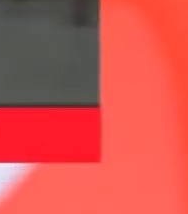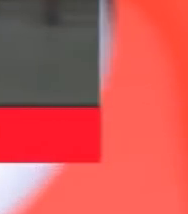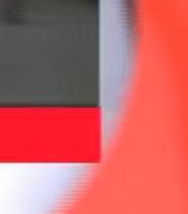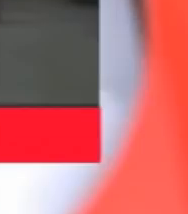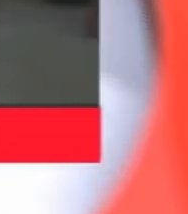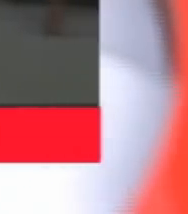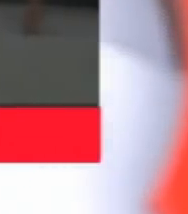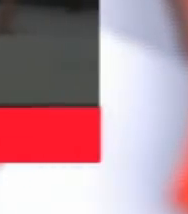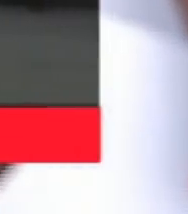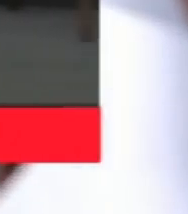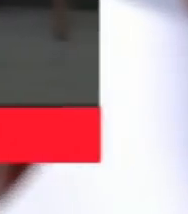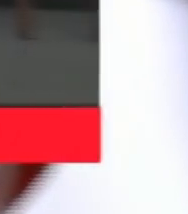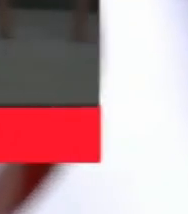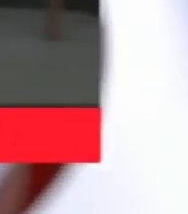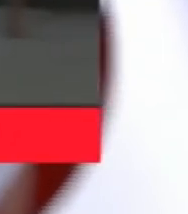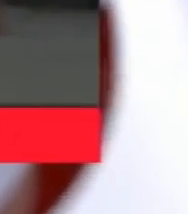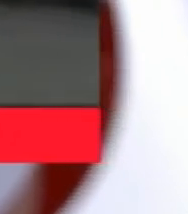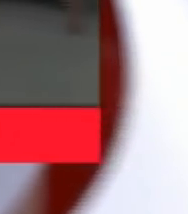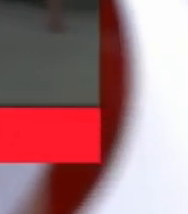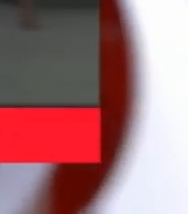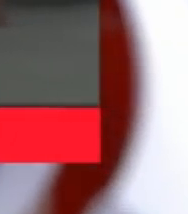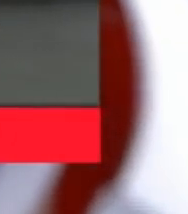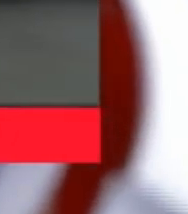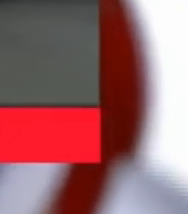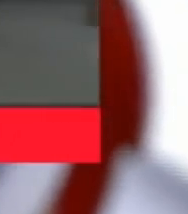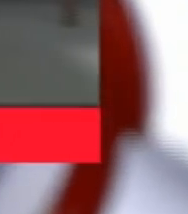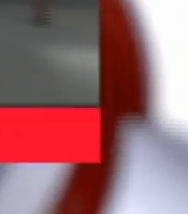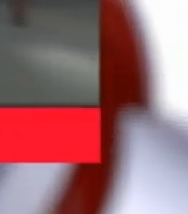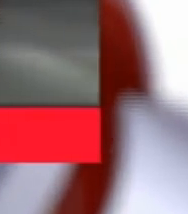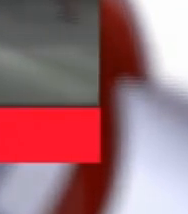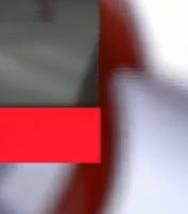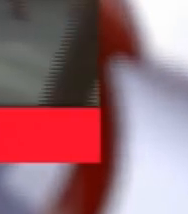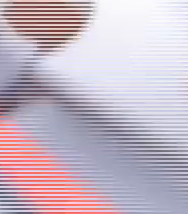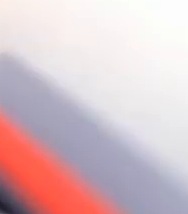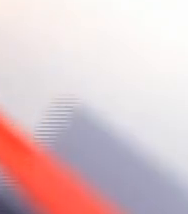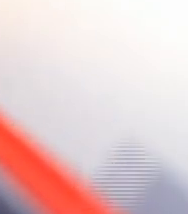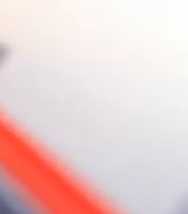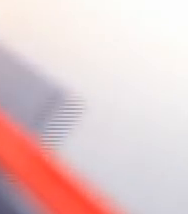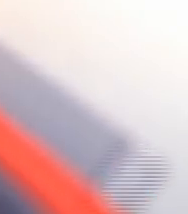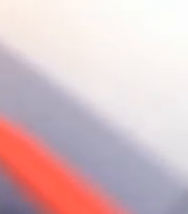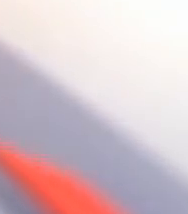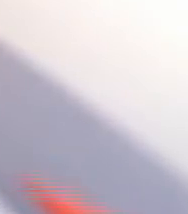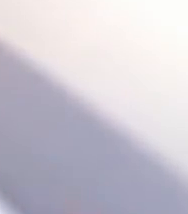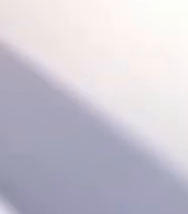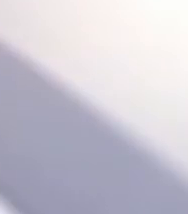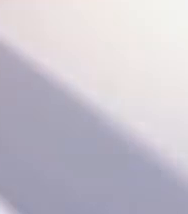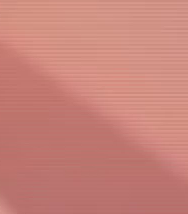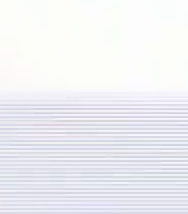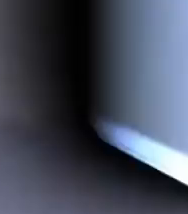Antsinanana. Santionom-baovao ny televiziona malagasy arahanao izao ariva izao.